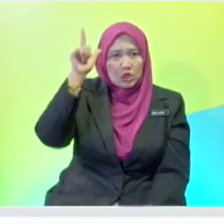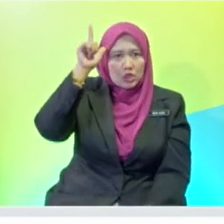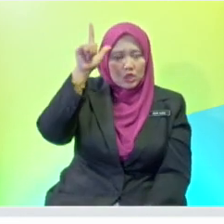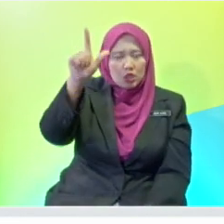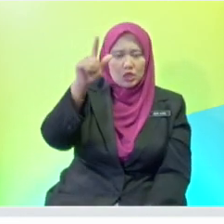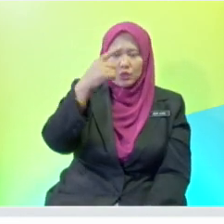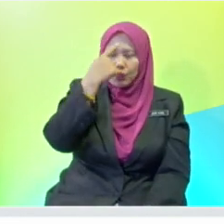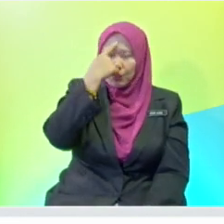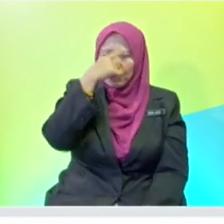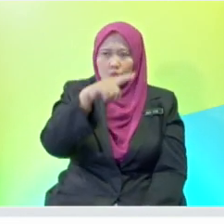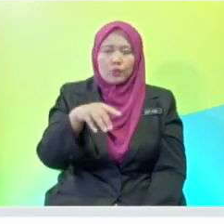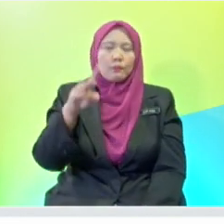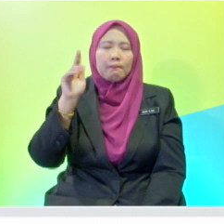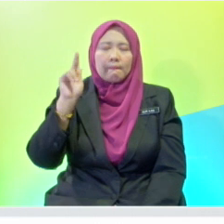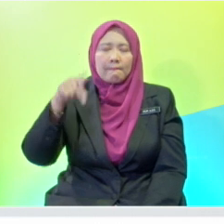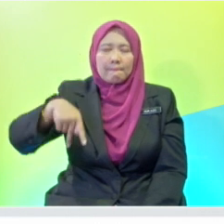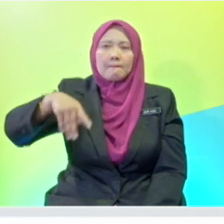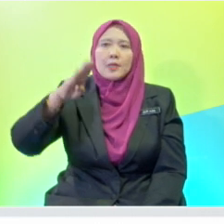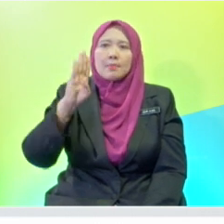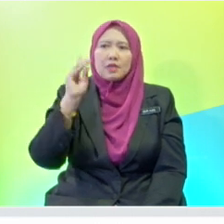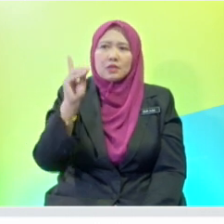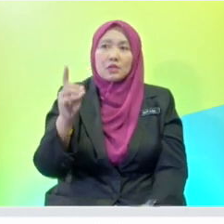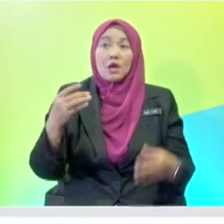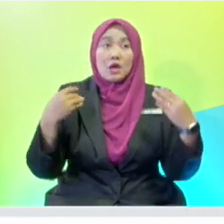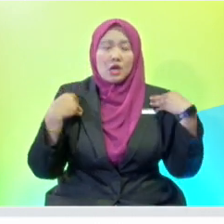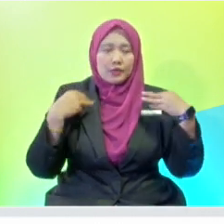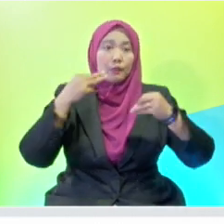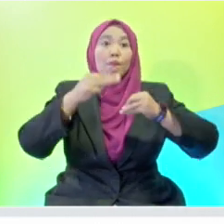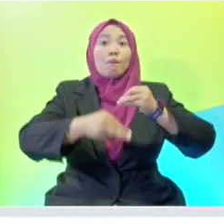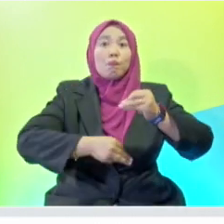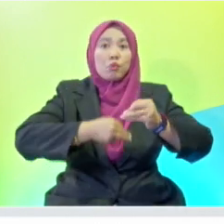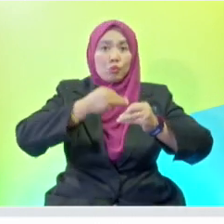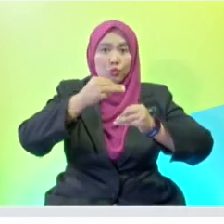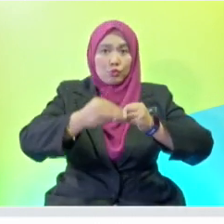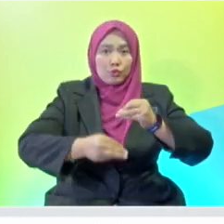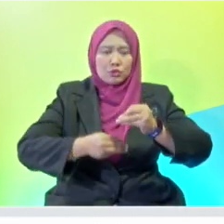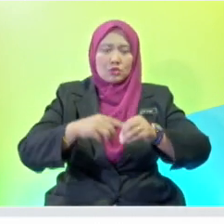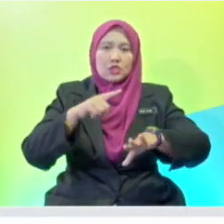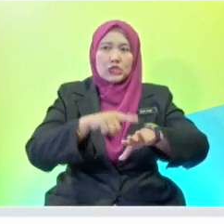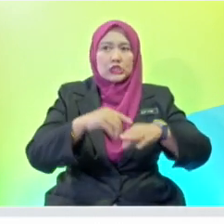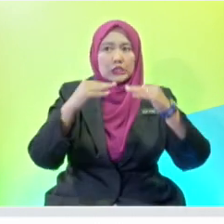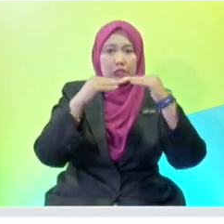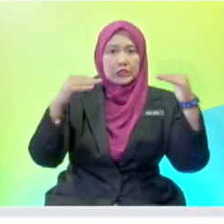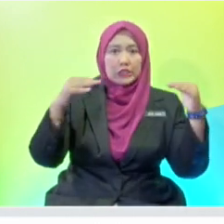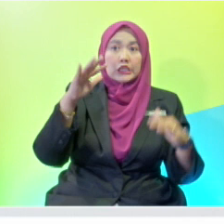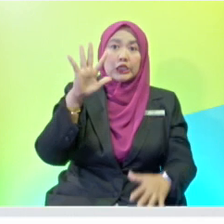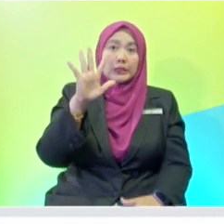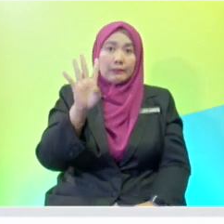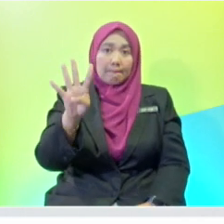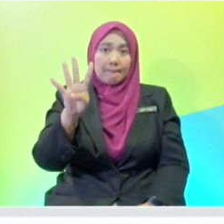ini kita pergi dulu kepada model-model yang dipelajari oleh murid-murid di tingkatan 4 dan tingkatan 5 ya